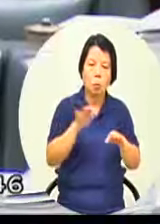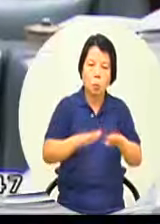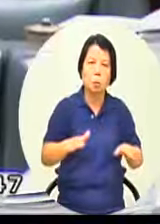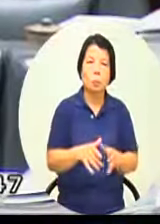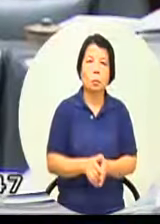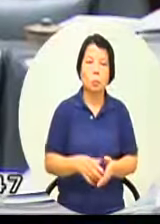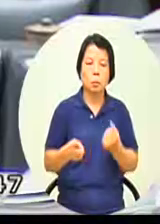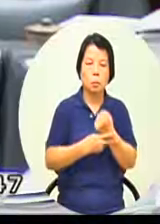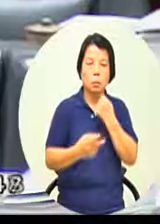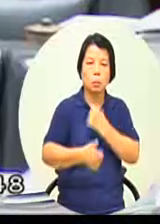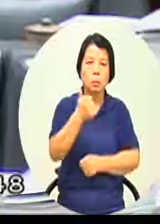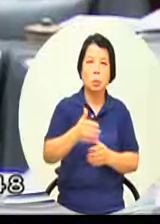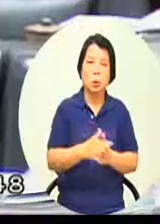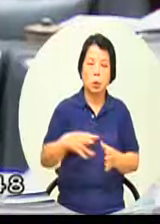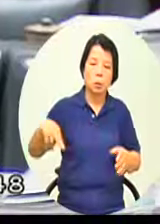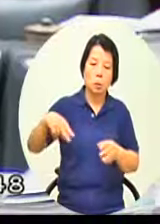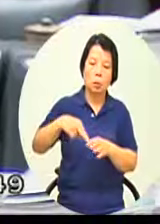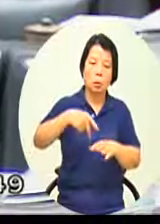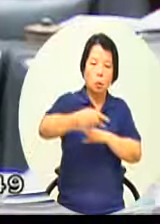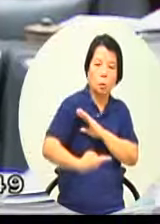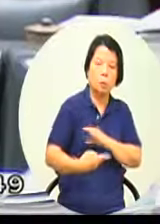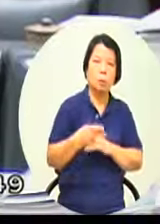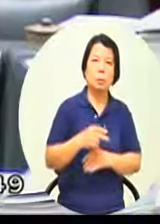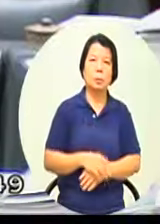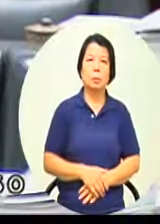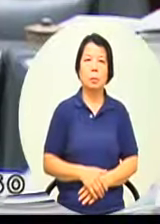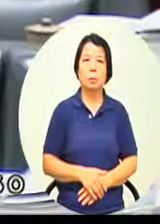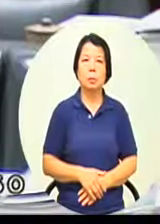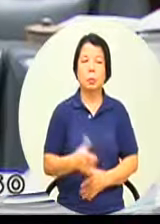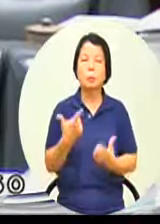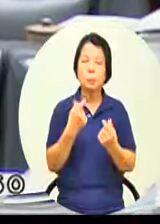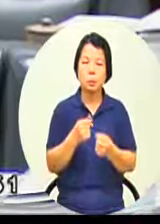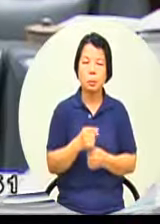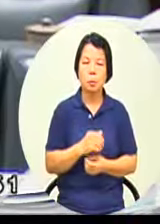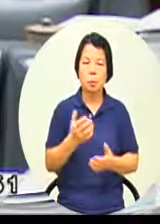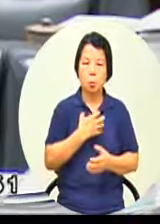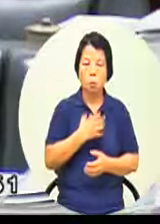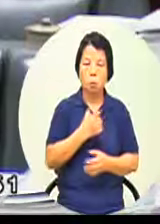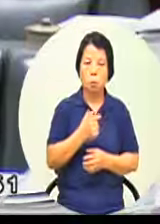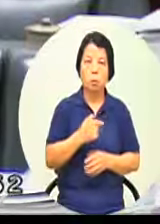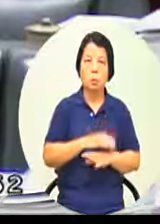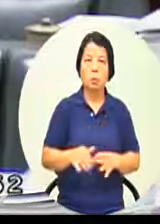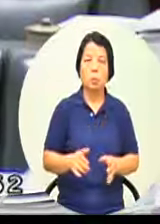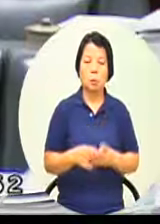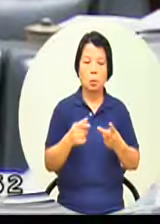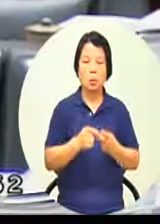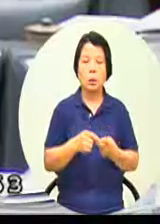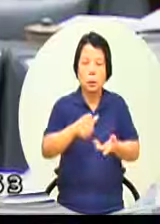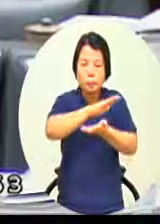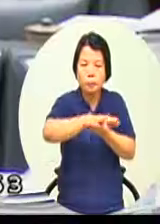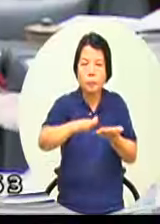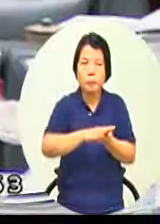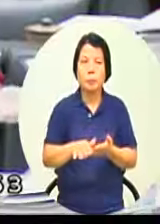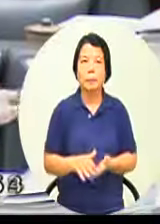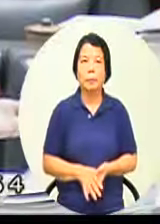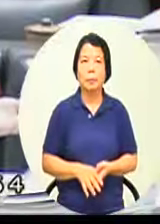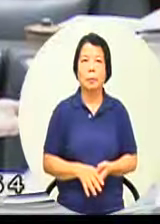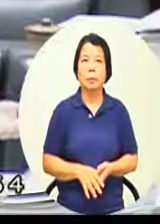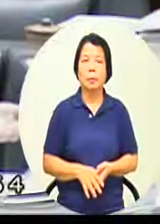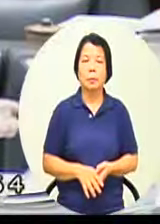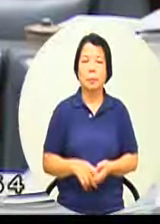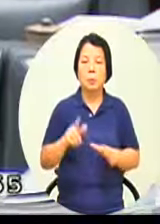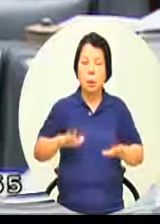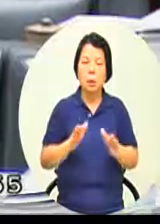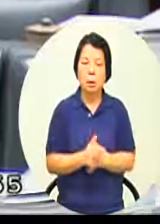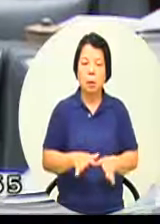常里长跟我说有人在站站站站一下落下去哦，也是很危险。那第二个就是说这样也比较干净啊，不然你现在 你